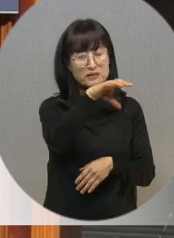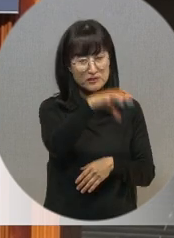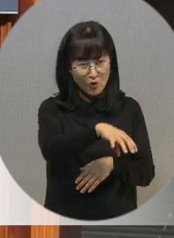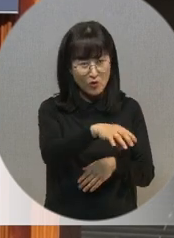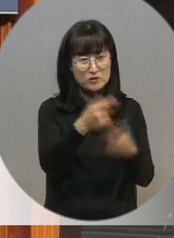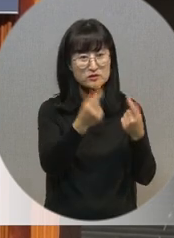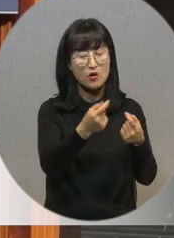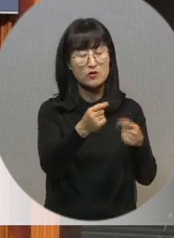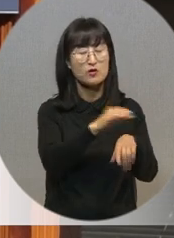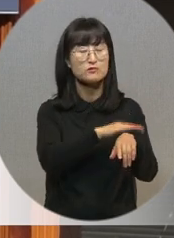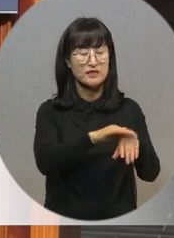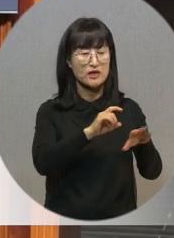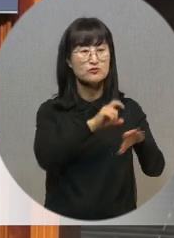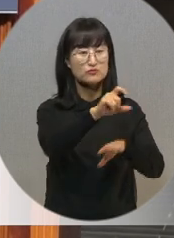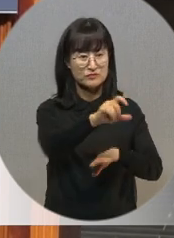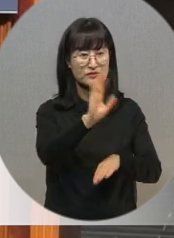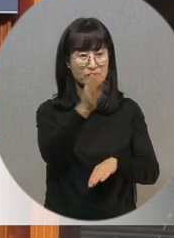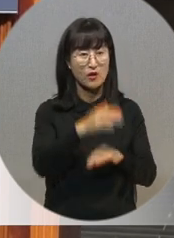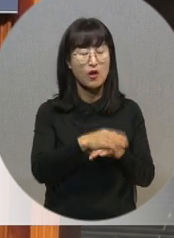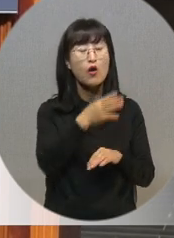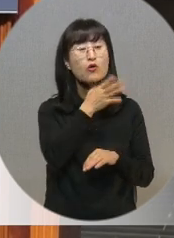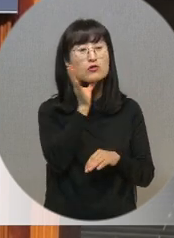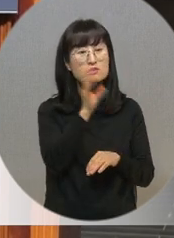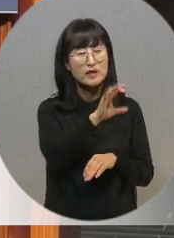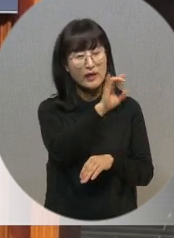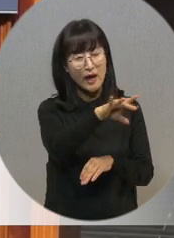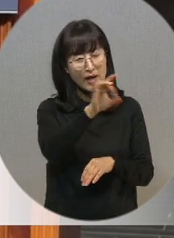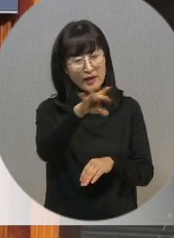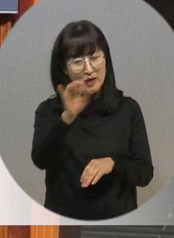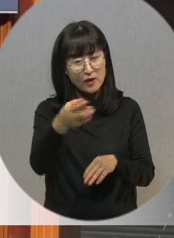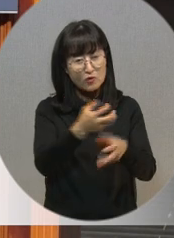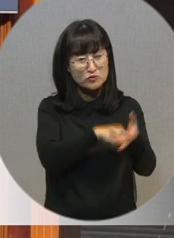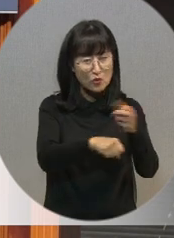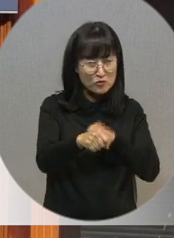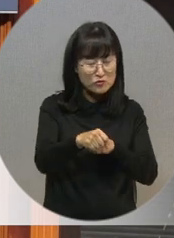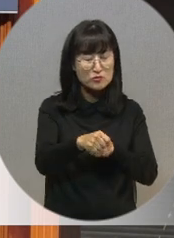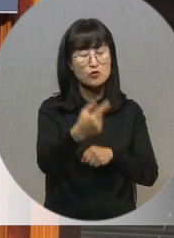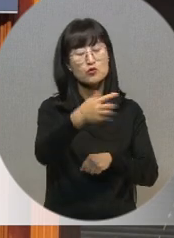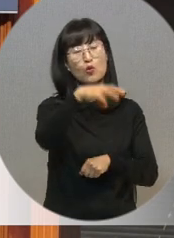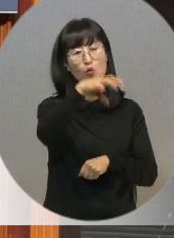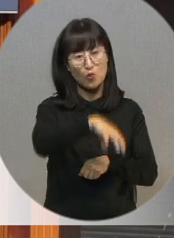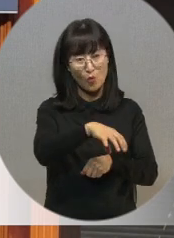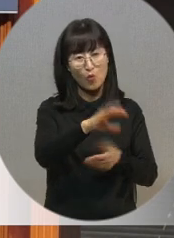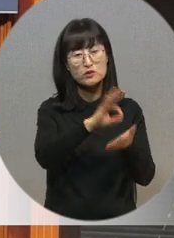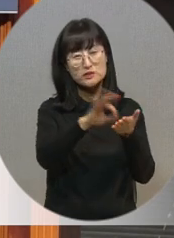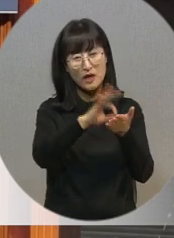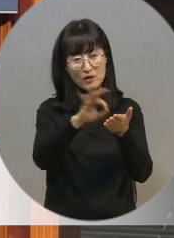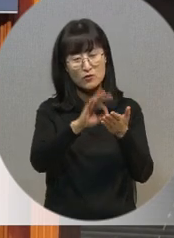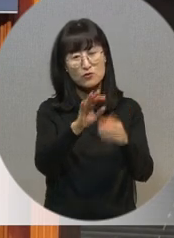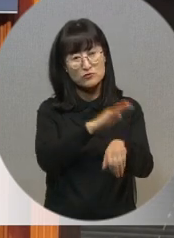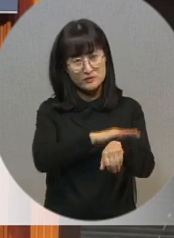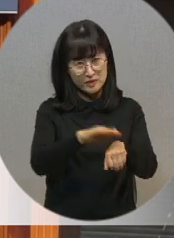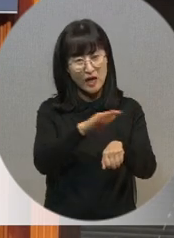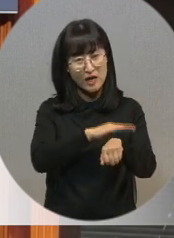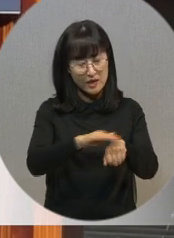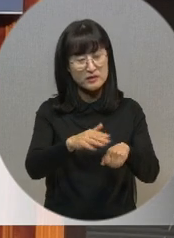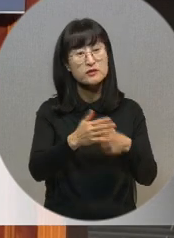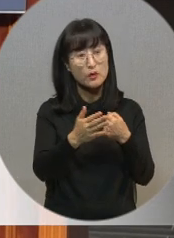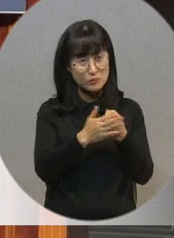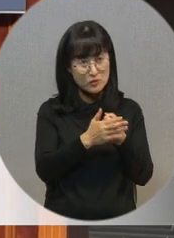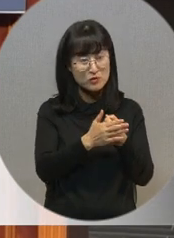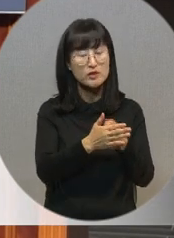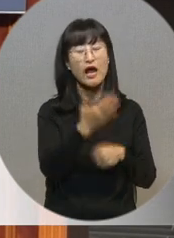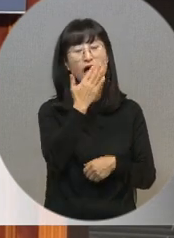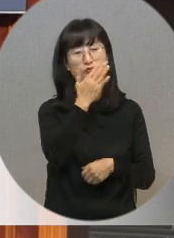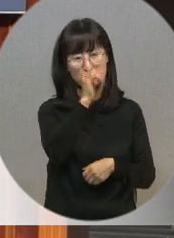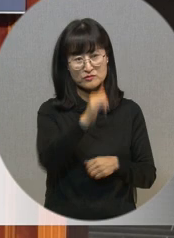기능을 유지해왔습니다. 어르신들 한 분 한 분들이 적극적으로 그 시설을 이용하셨기 때문에